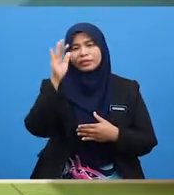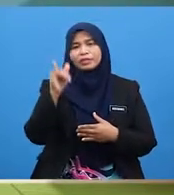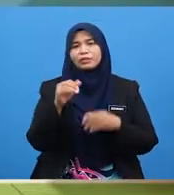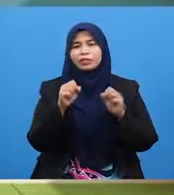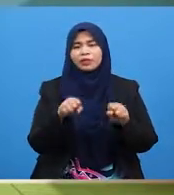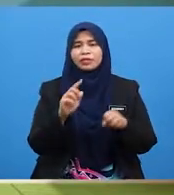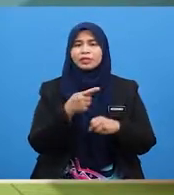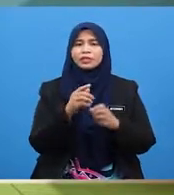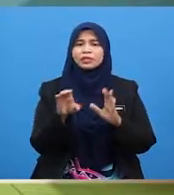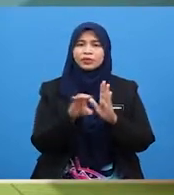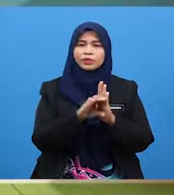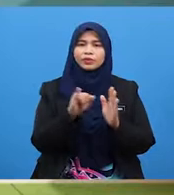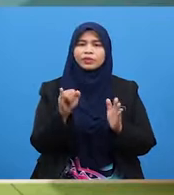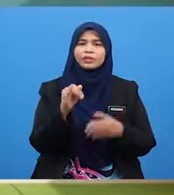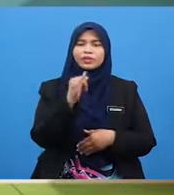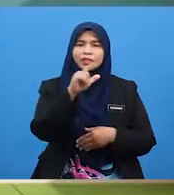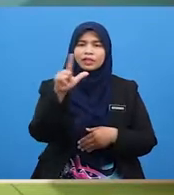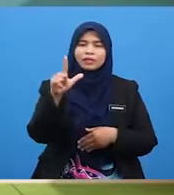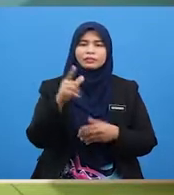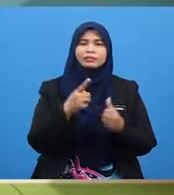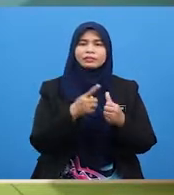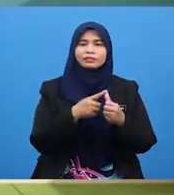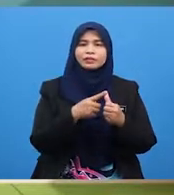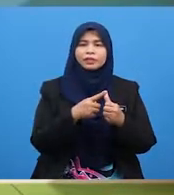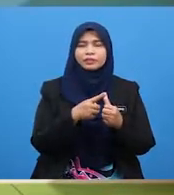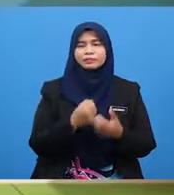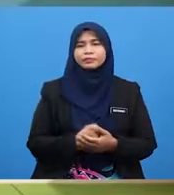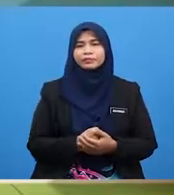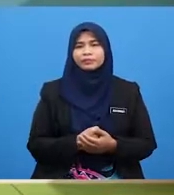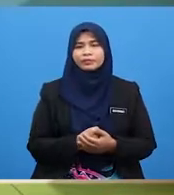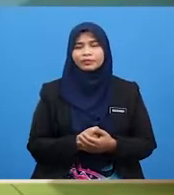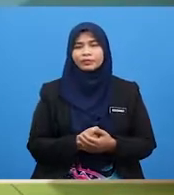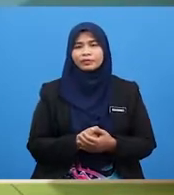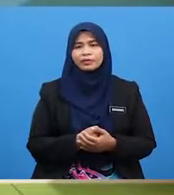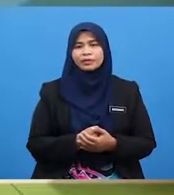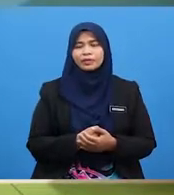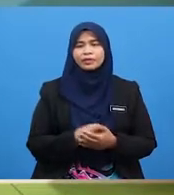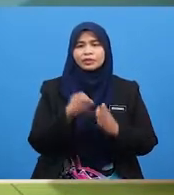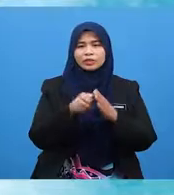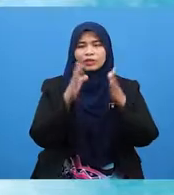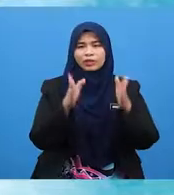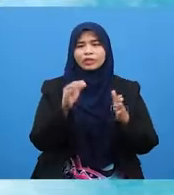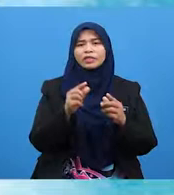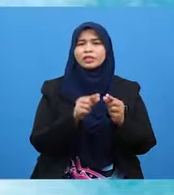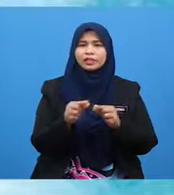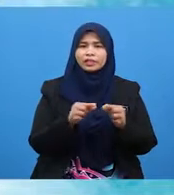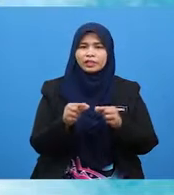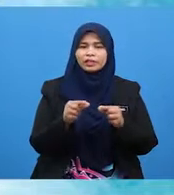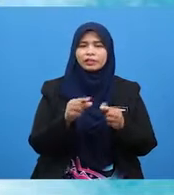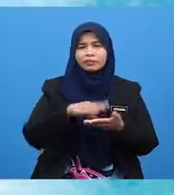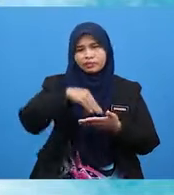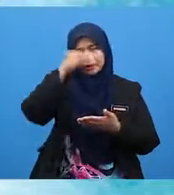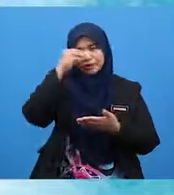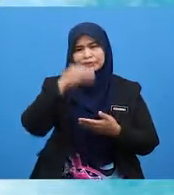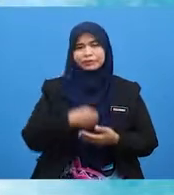boleh kita contohi ialah, pertama, Imam Asy-Syafi'i rahimahullah seorang yang gigih dalam